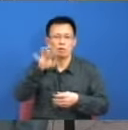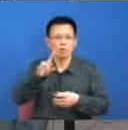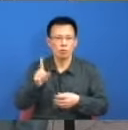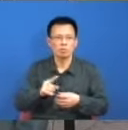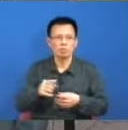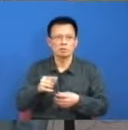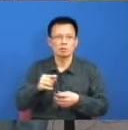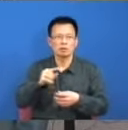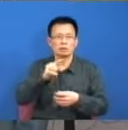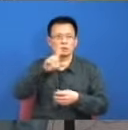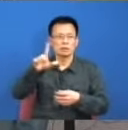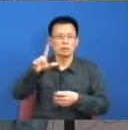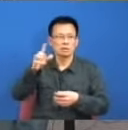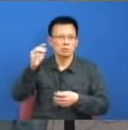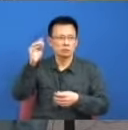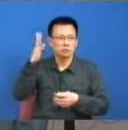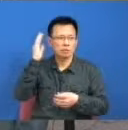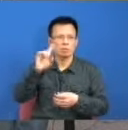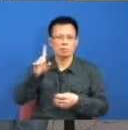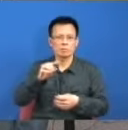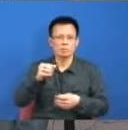佢有乜嘢嘅係睇法。